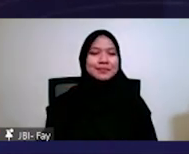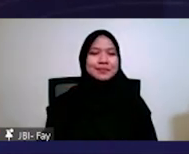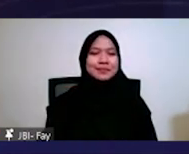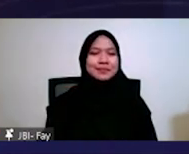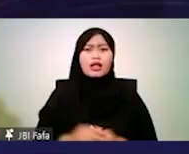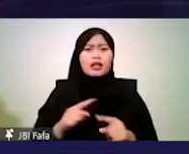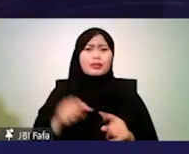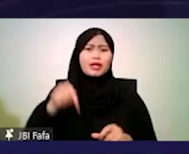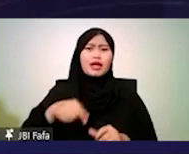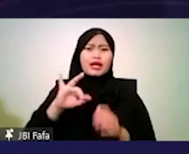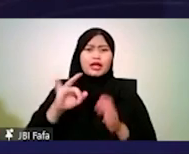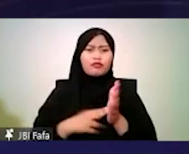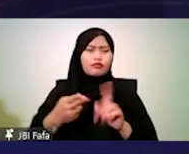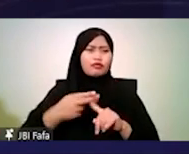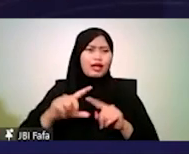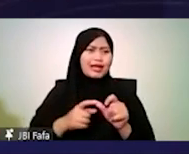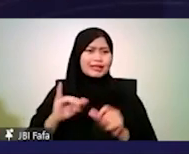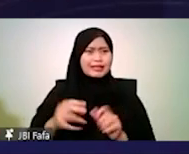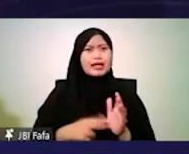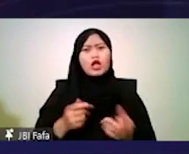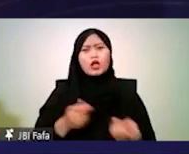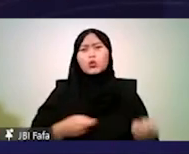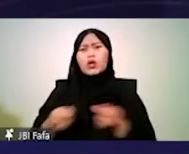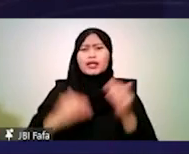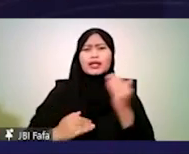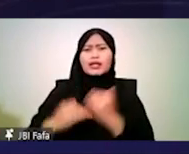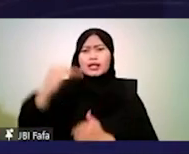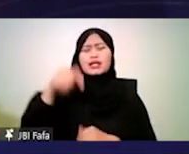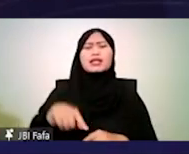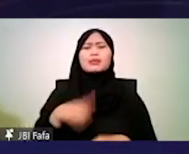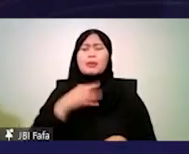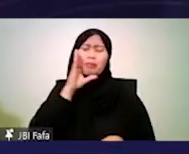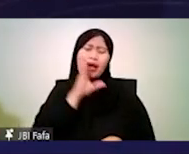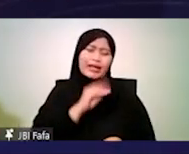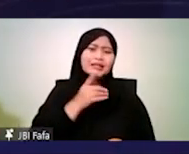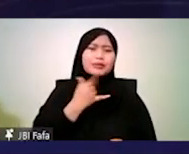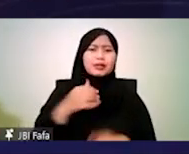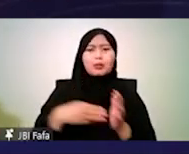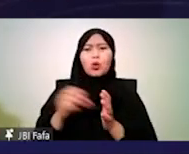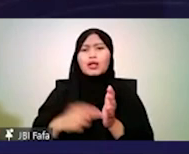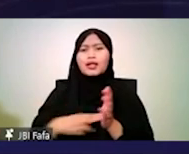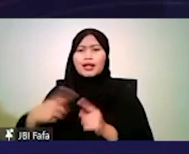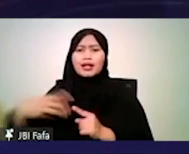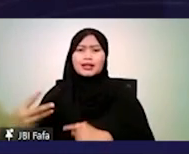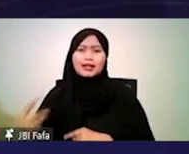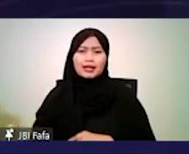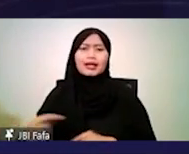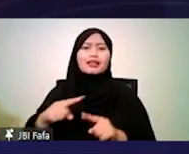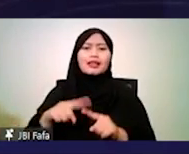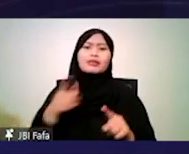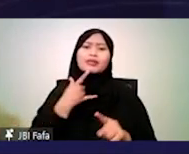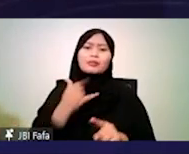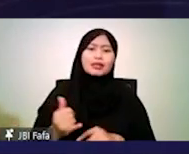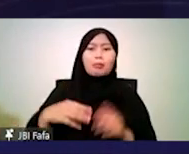inflasi depannya lagi tinggi ya jamu pahitnya ada di motor tapi dikasih jamu manis Makmur bisa sebagai insentif